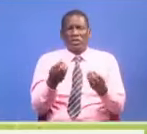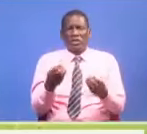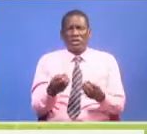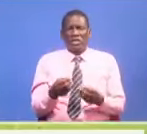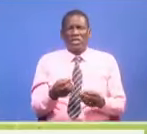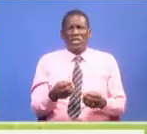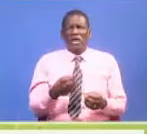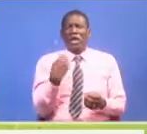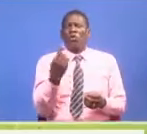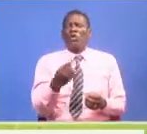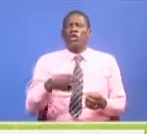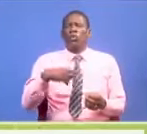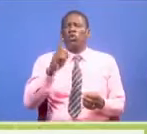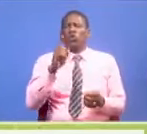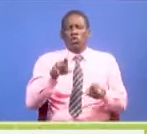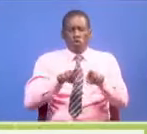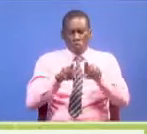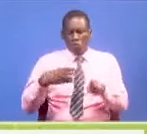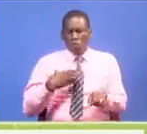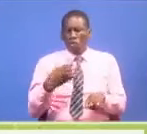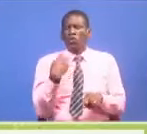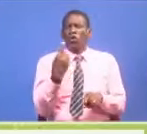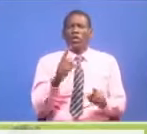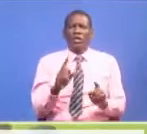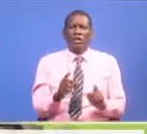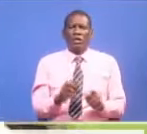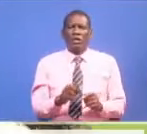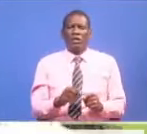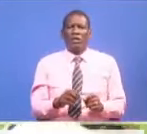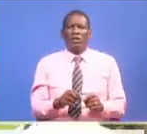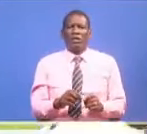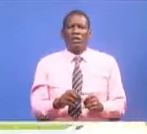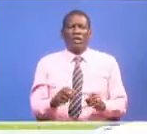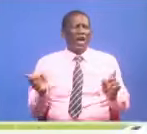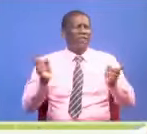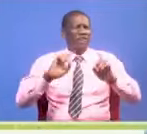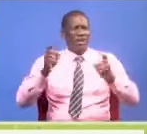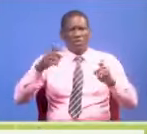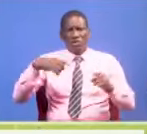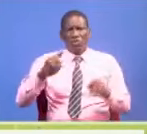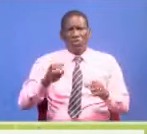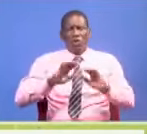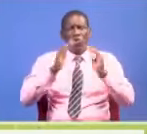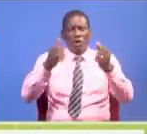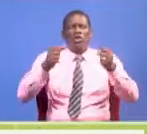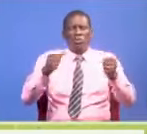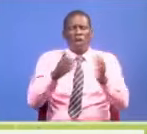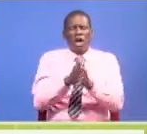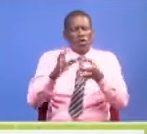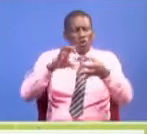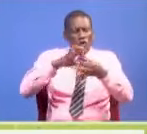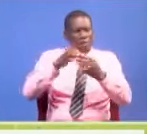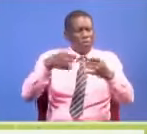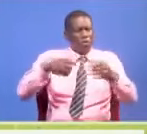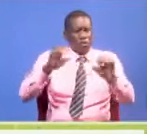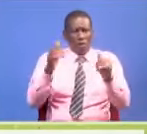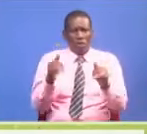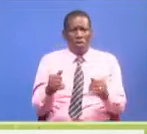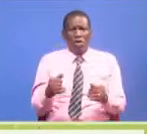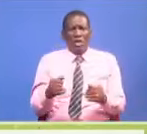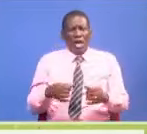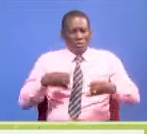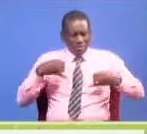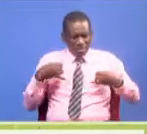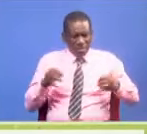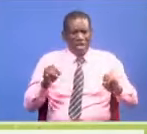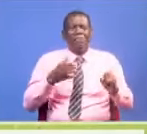tu ya Commonwealth. Bado sijapata ya world championship na Olympics, but I'm just trying